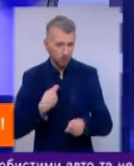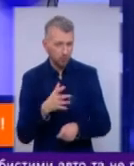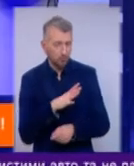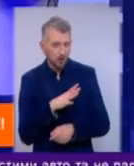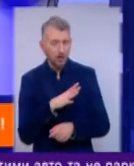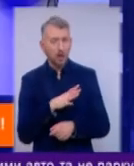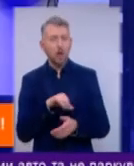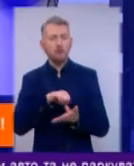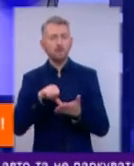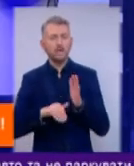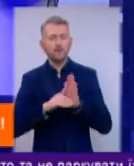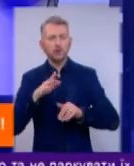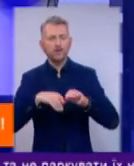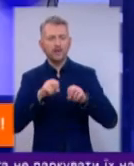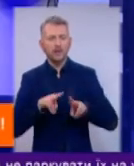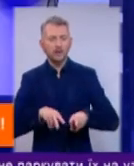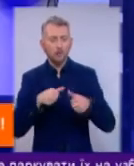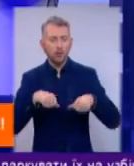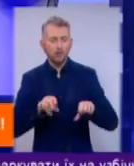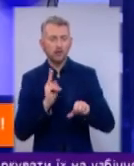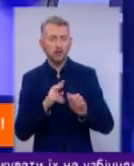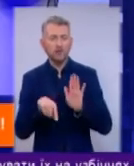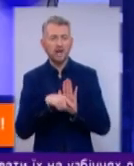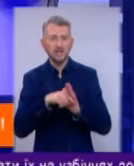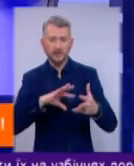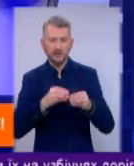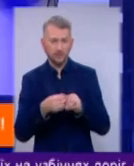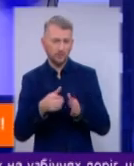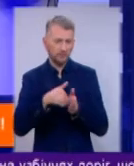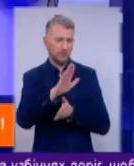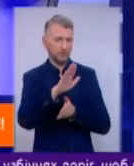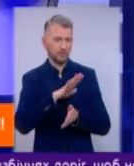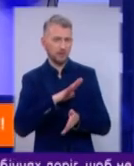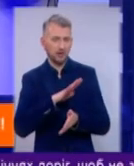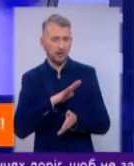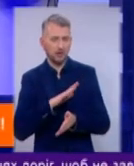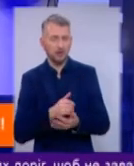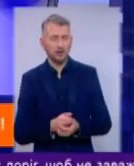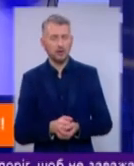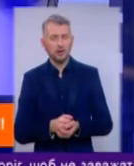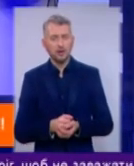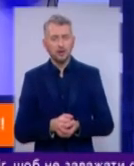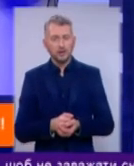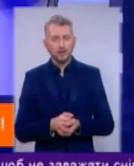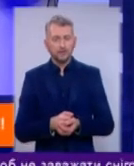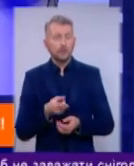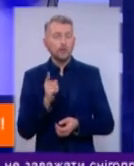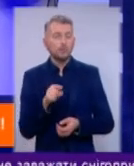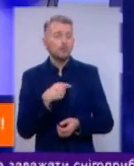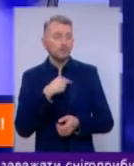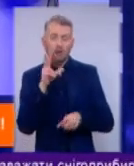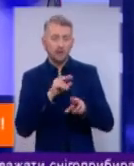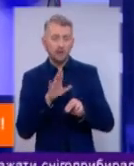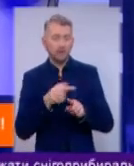Вищої кваліфікаційної комісії суддів, які просто відкидали негативні висновки по цілому ряду кандидатів на посаду суддів Верховного суду. Тому я не вважаю